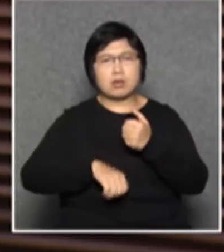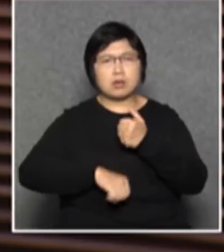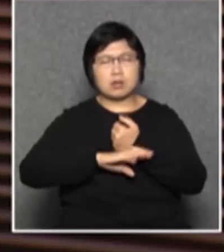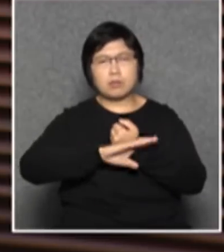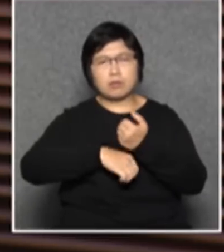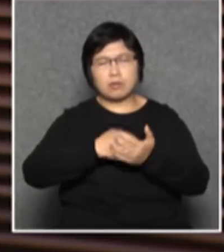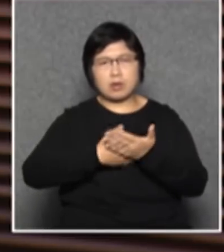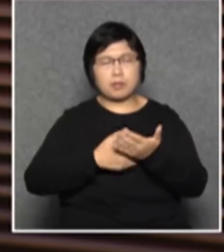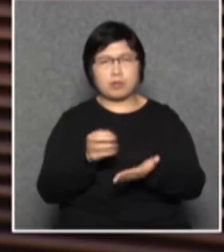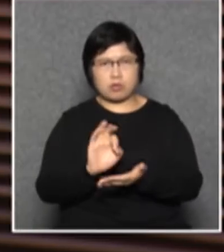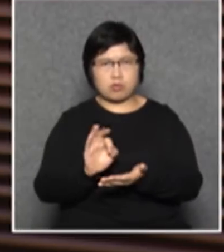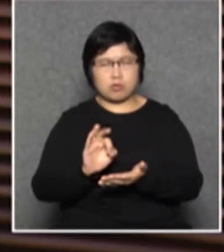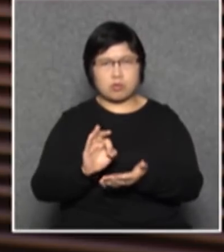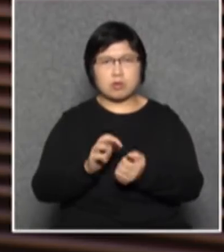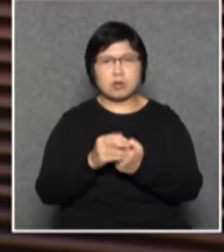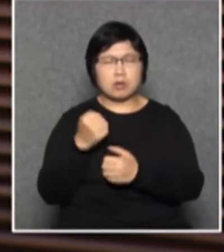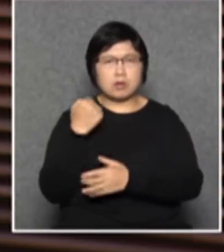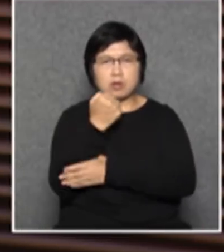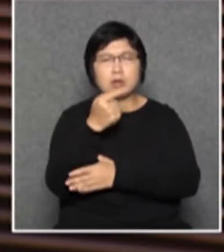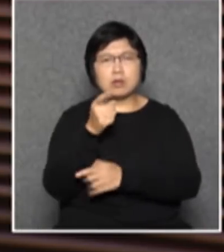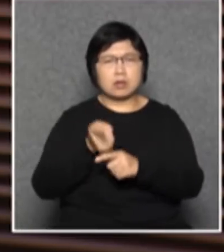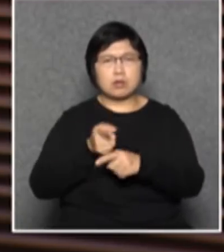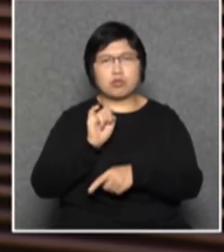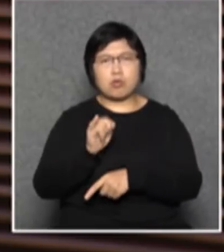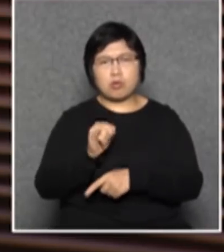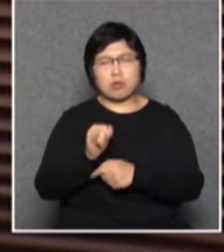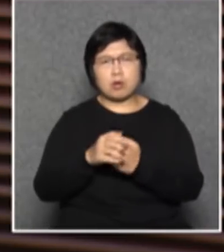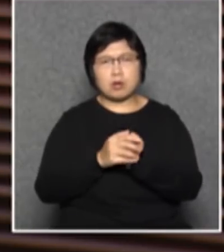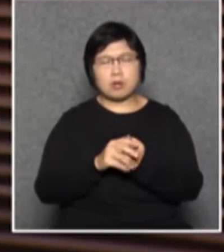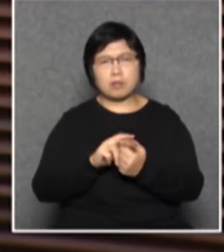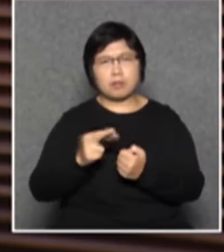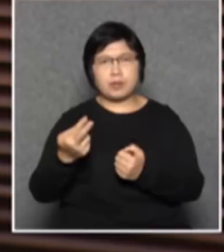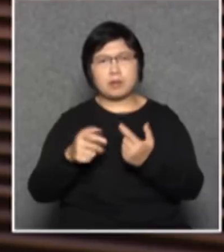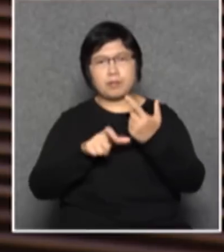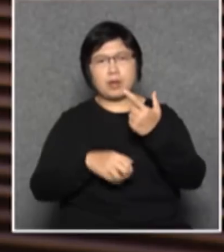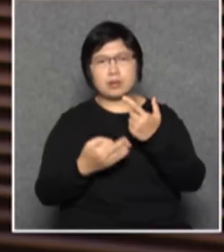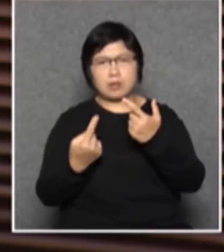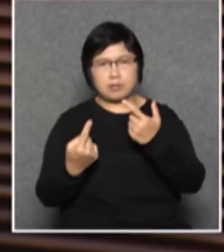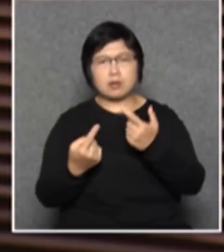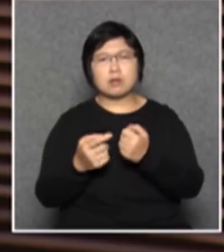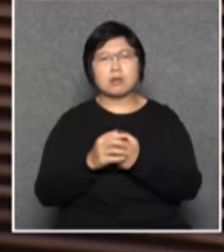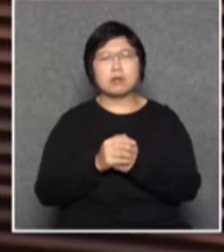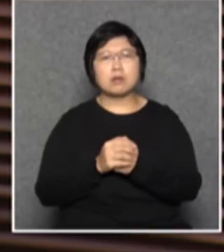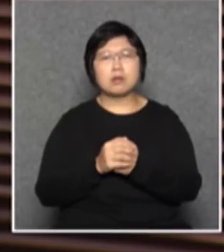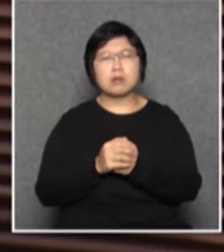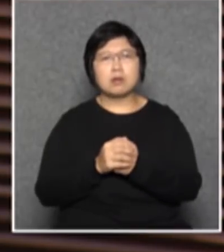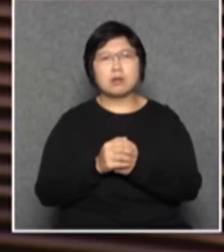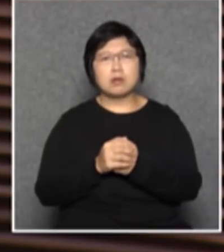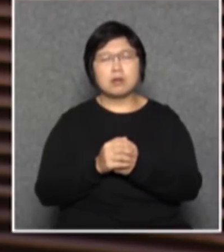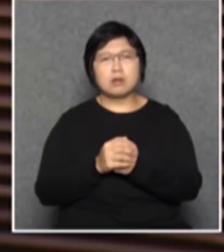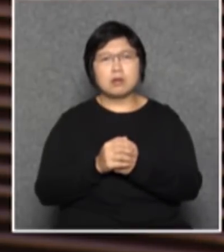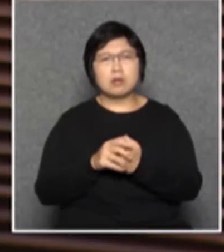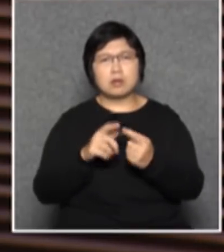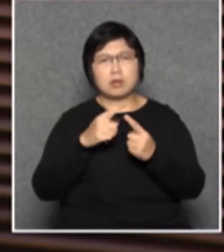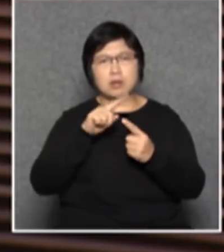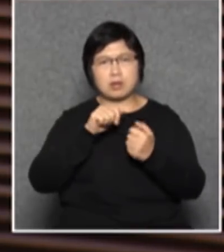段是超錯的策略，直接導致831的出台。代主席，人大常